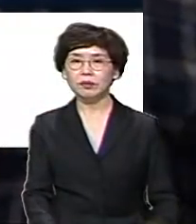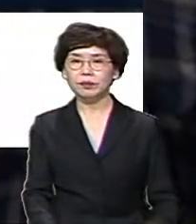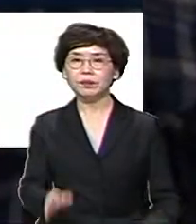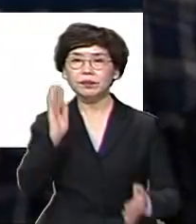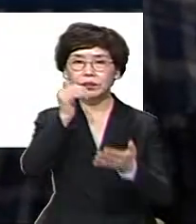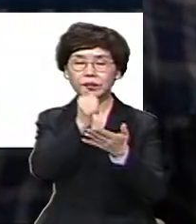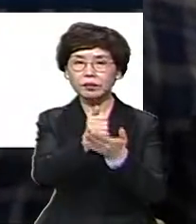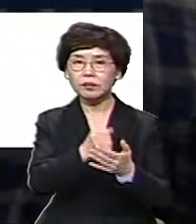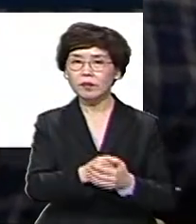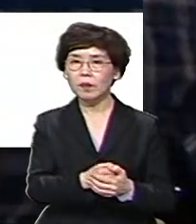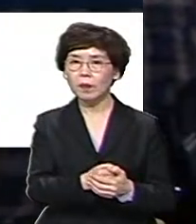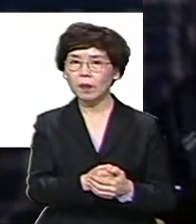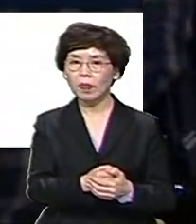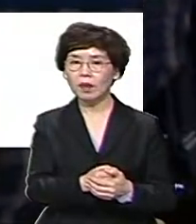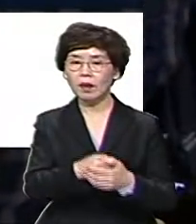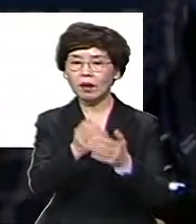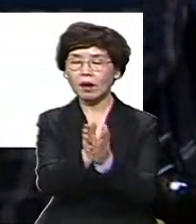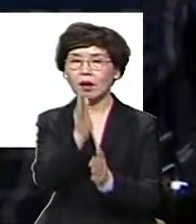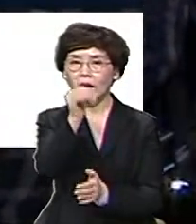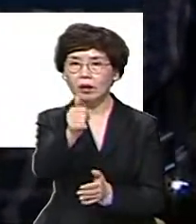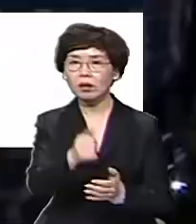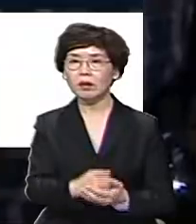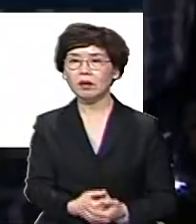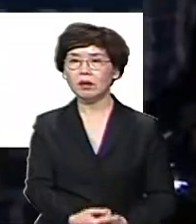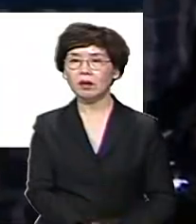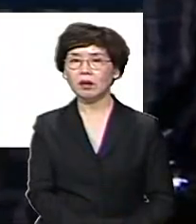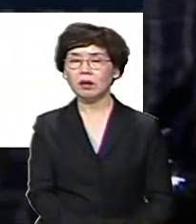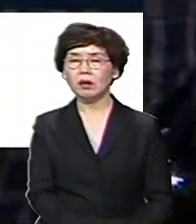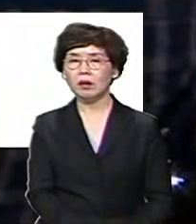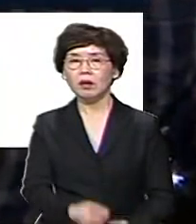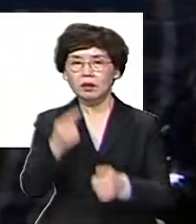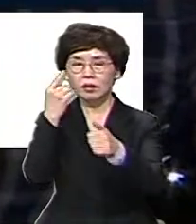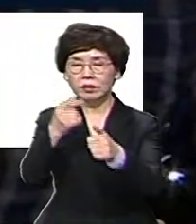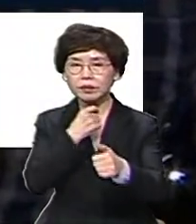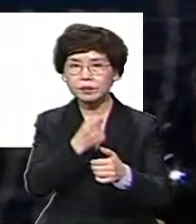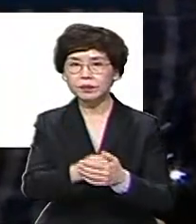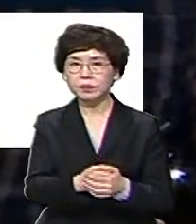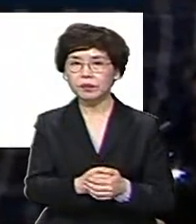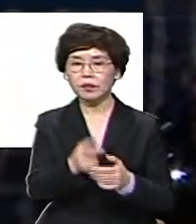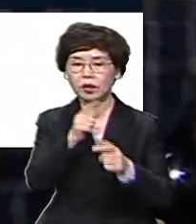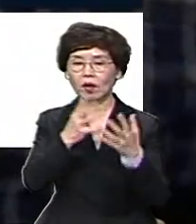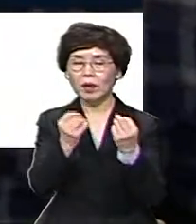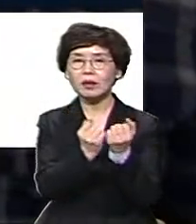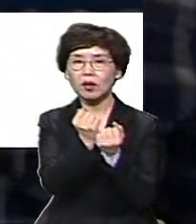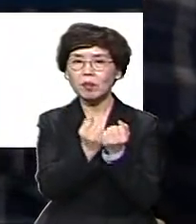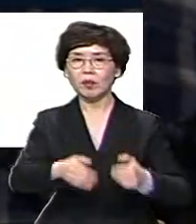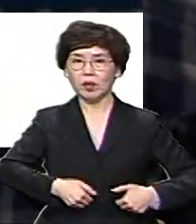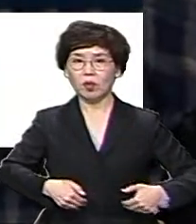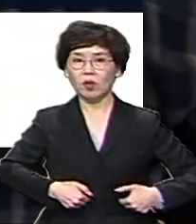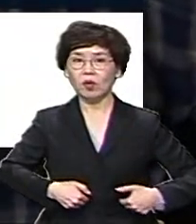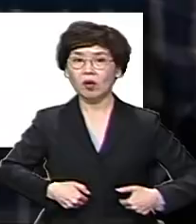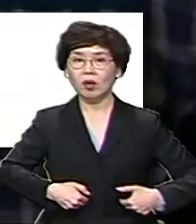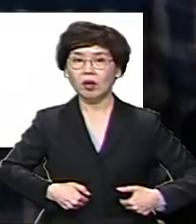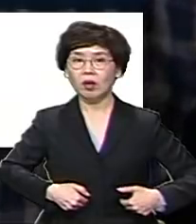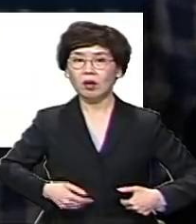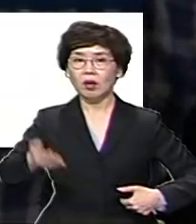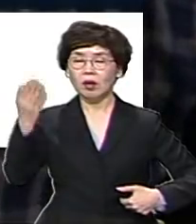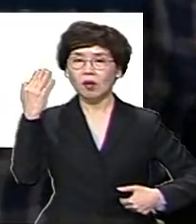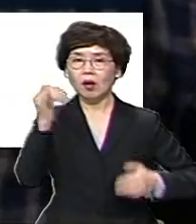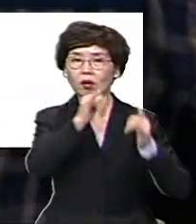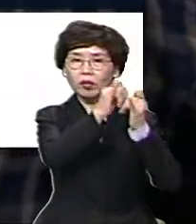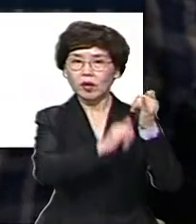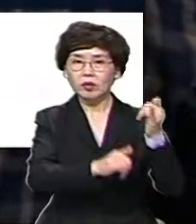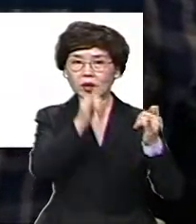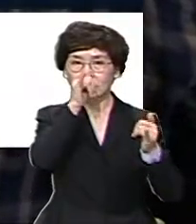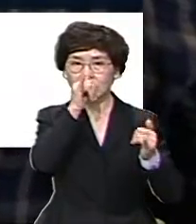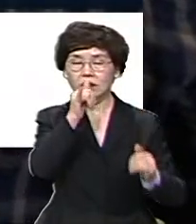예, 마이크 되죠. 감사합니다. 대통령님, 국무장관님, 대통령 질문 드리겠습니다. 좀 더 많은